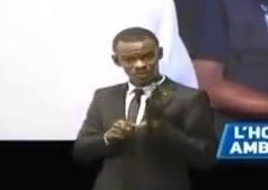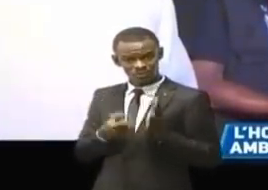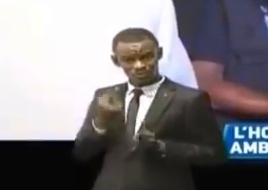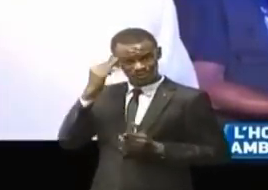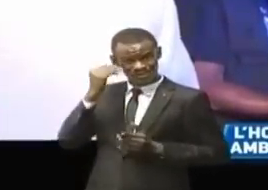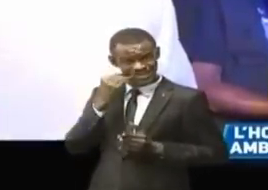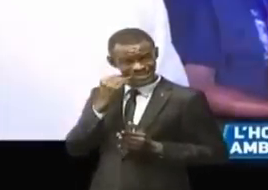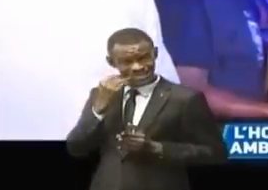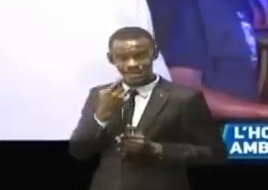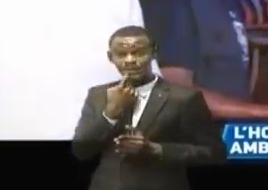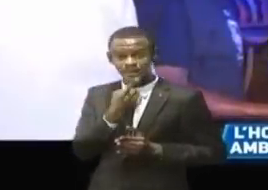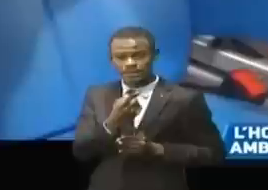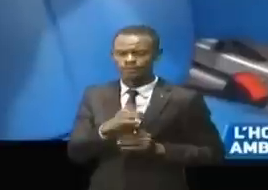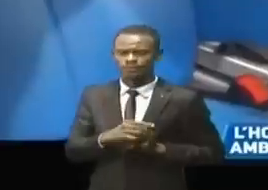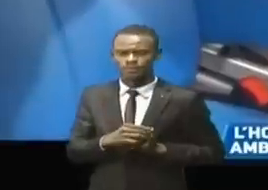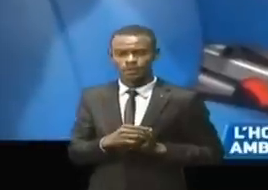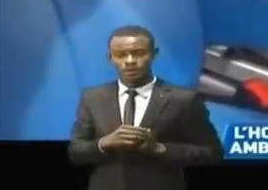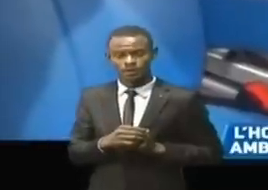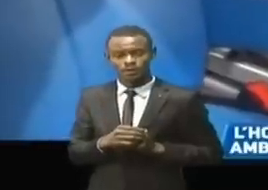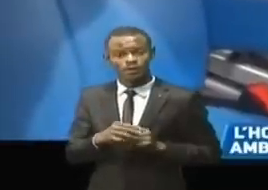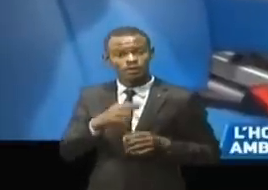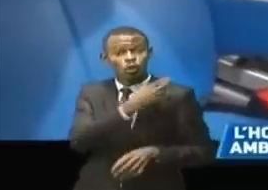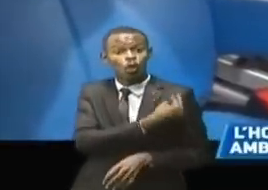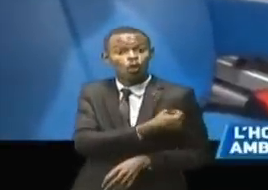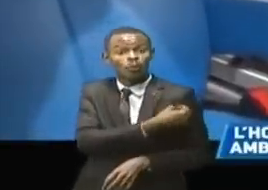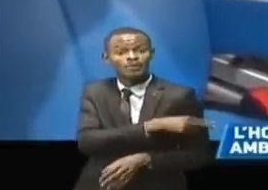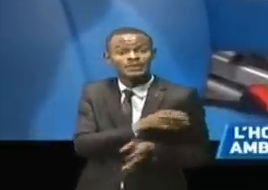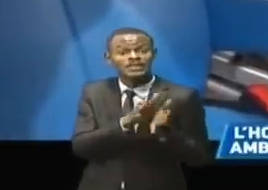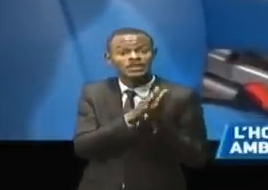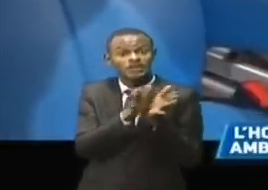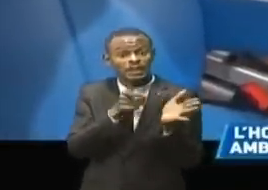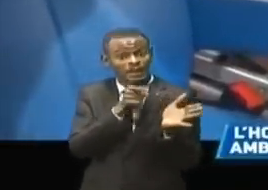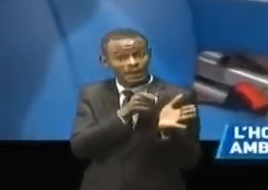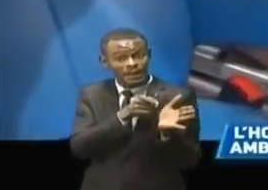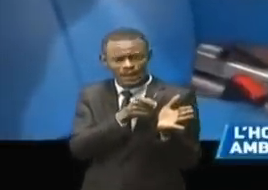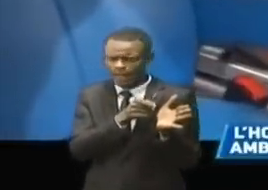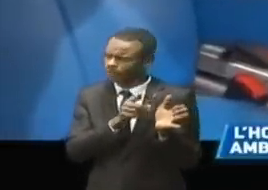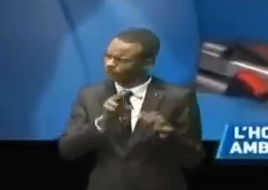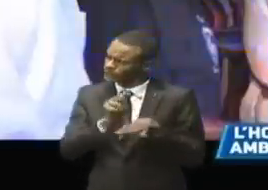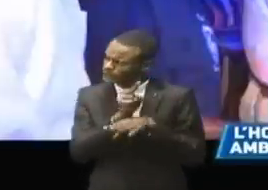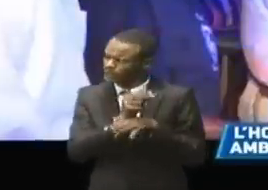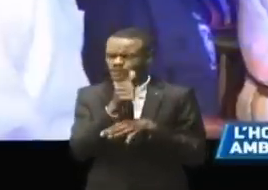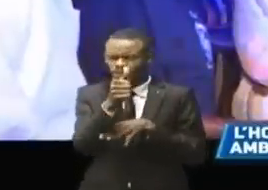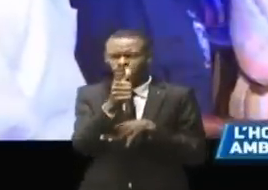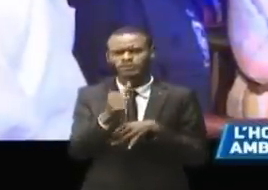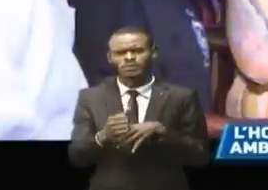ériger ma règle au sein de la clé. Et puis cet exemple, Nabao Bamboya Sima.